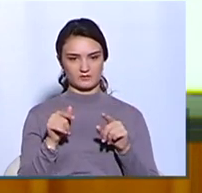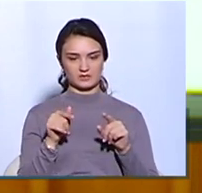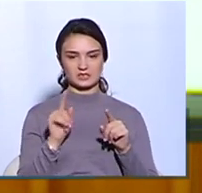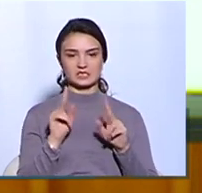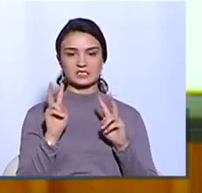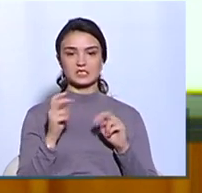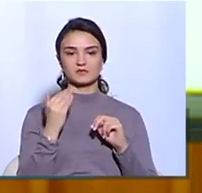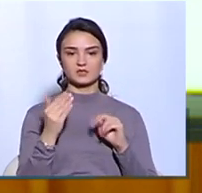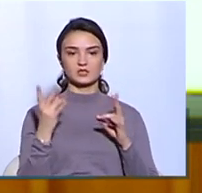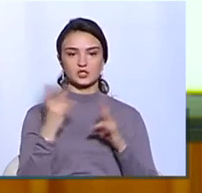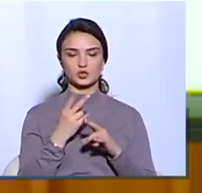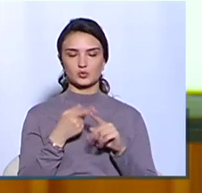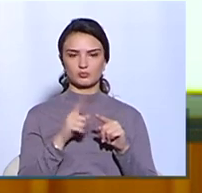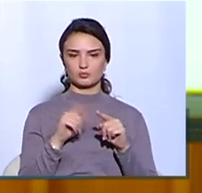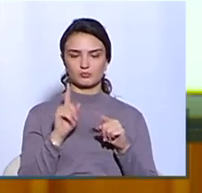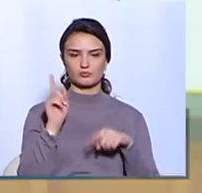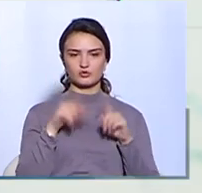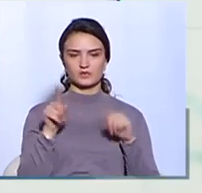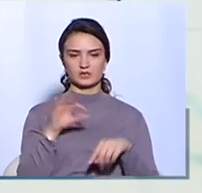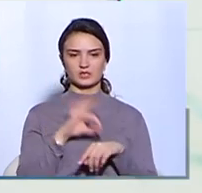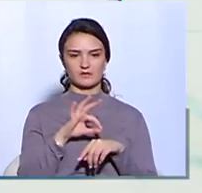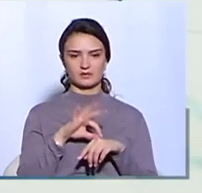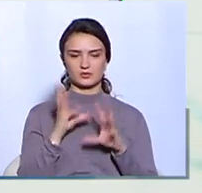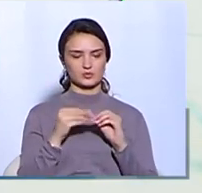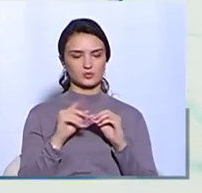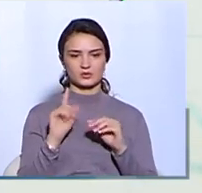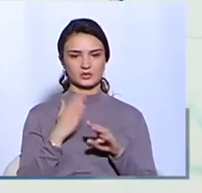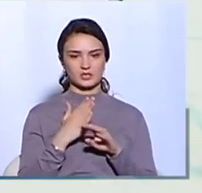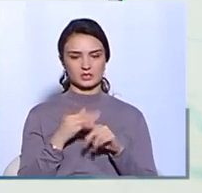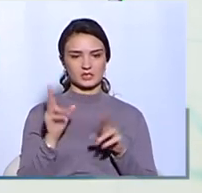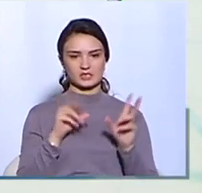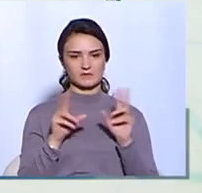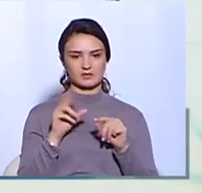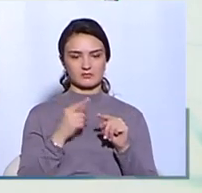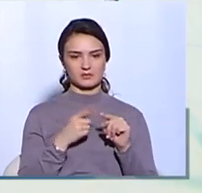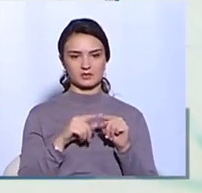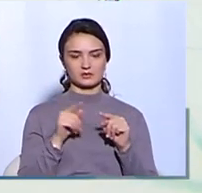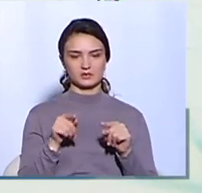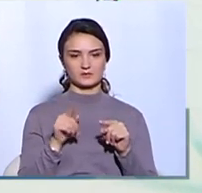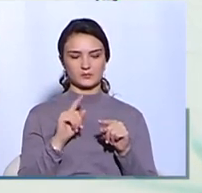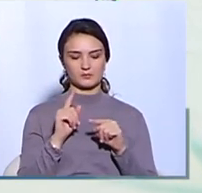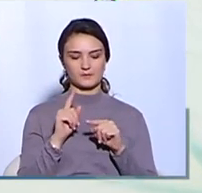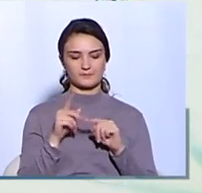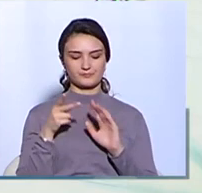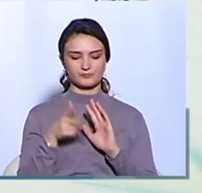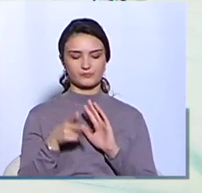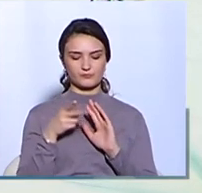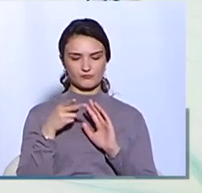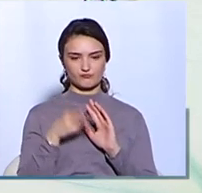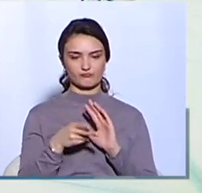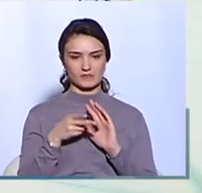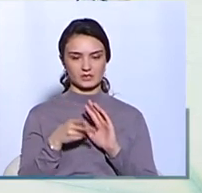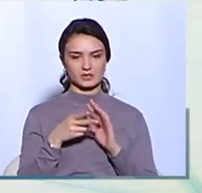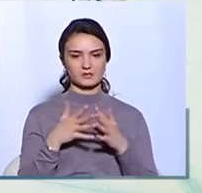რისთვის არის ეს საჭირო? იმიტომ რომ იშვიათი დაავადება ჯერ რა არის? საერთოდ ითვლება ესეთ კლასიფიკაციით, რომ 2000-ზე